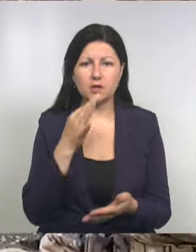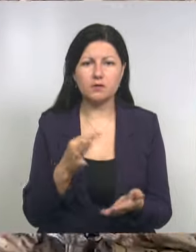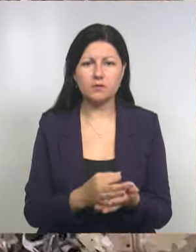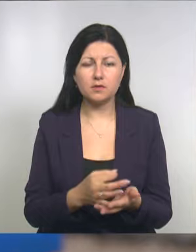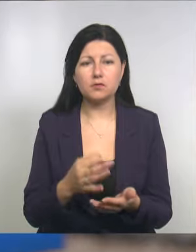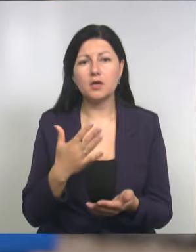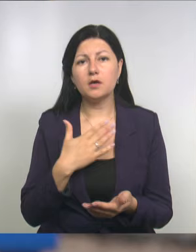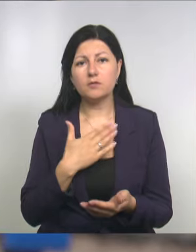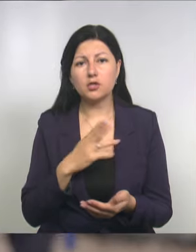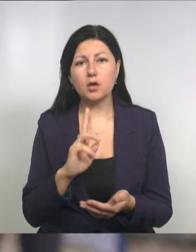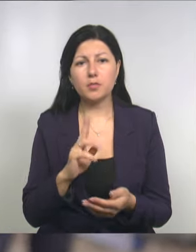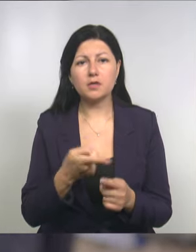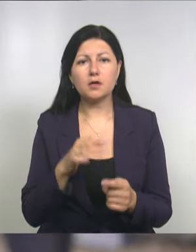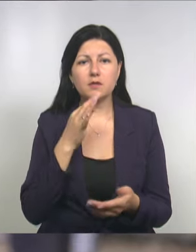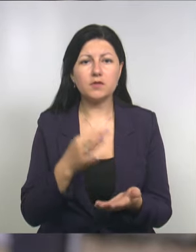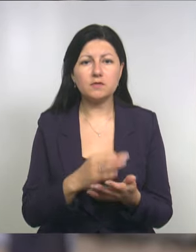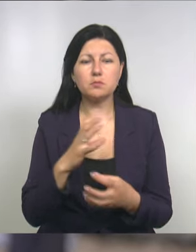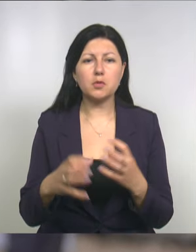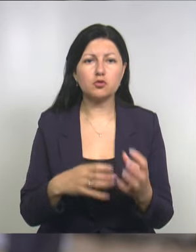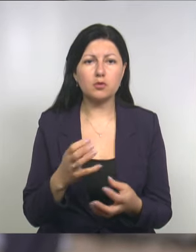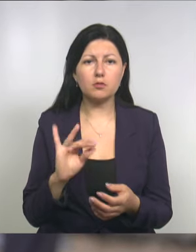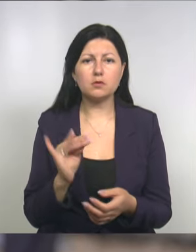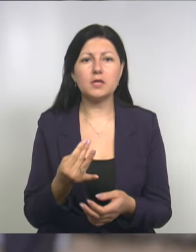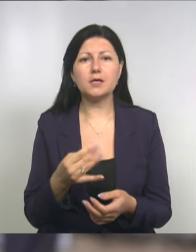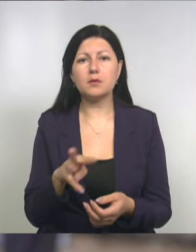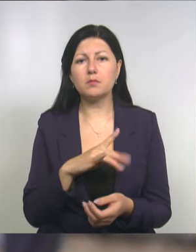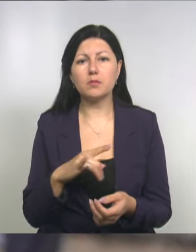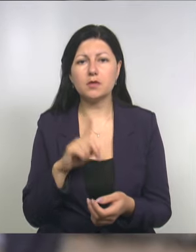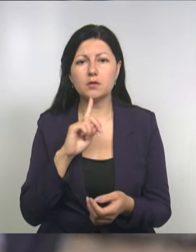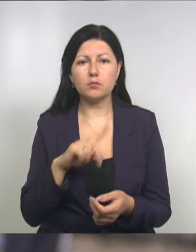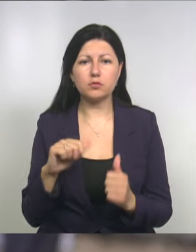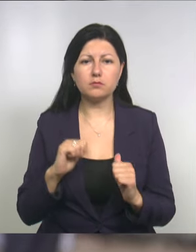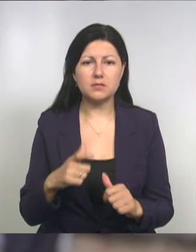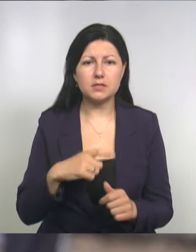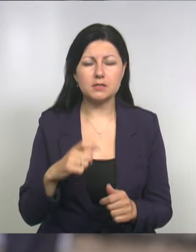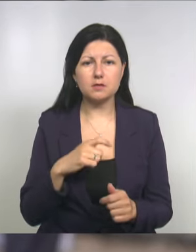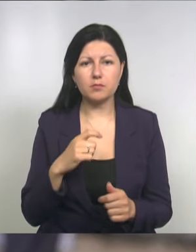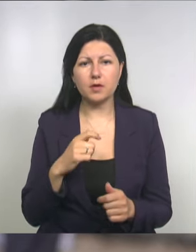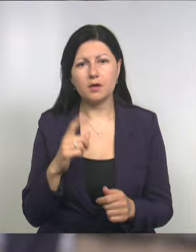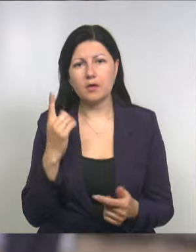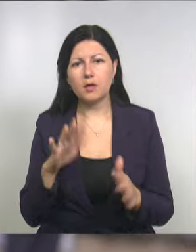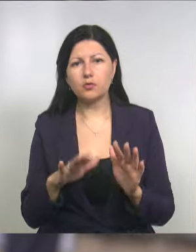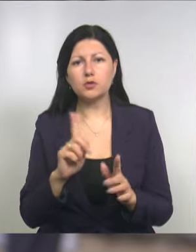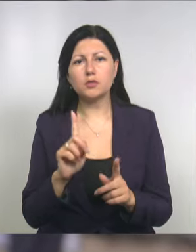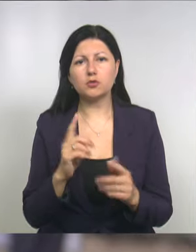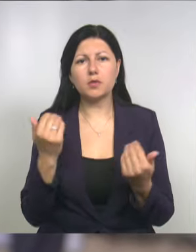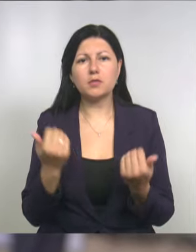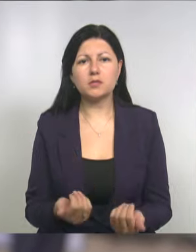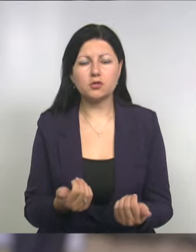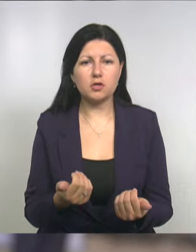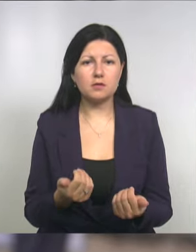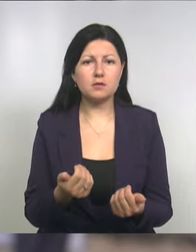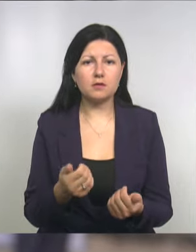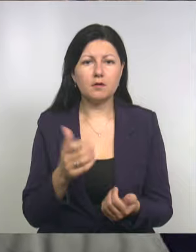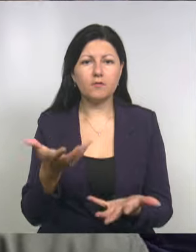нашей компетенции это ответственность международная. И мы не тешим себя иллюзиями о том, что прямо сейчас